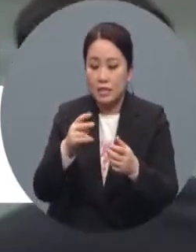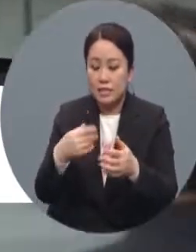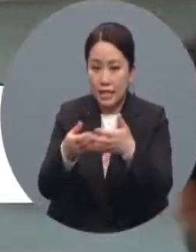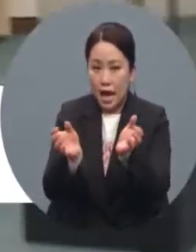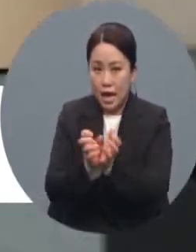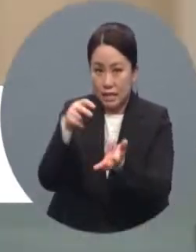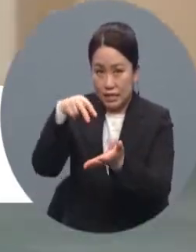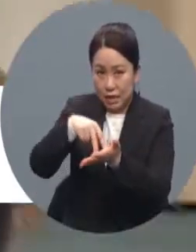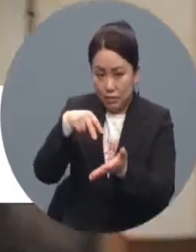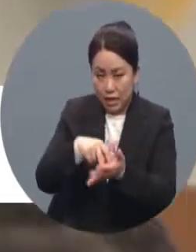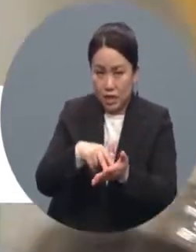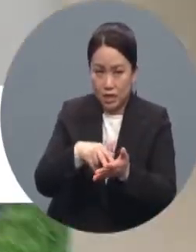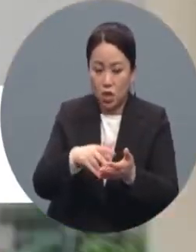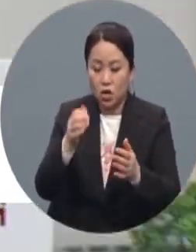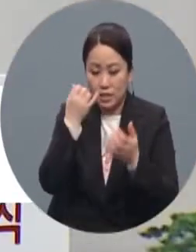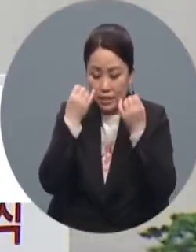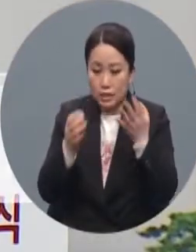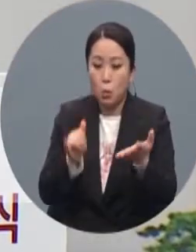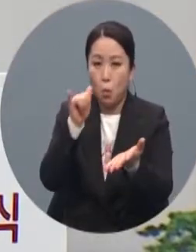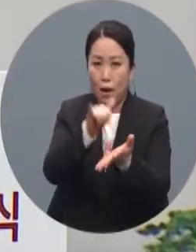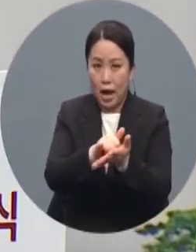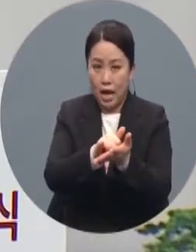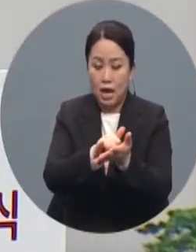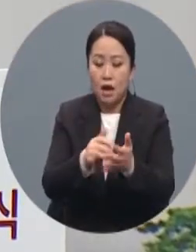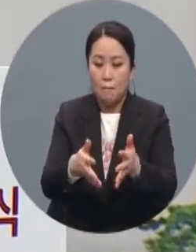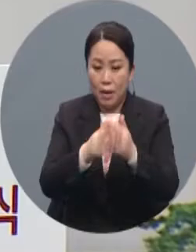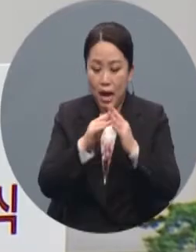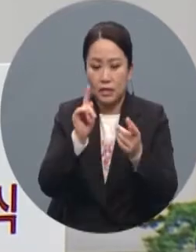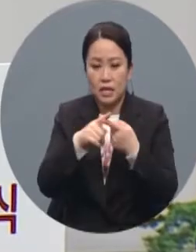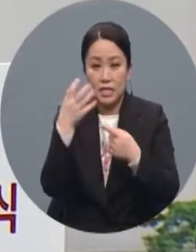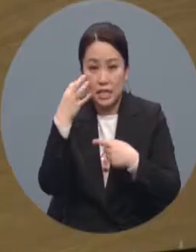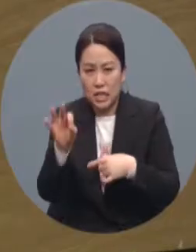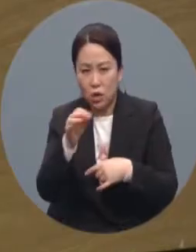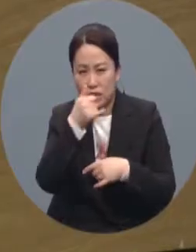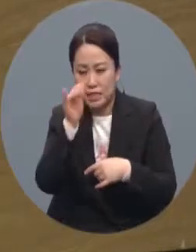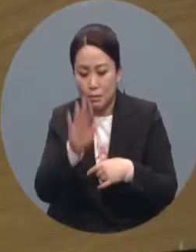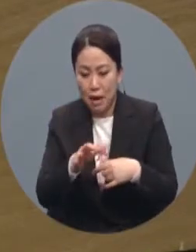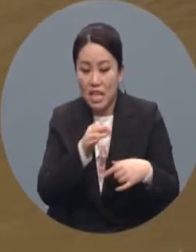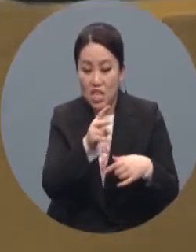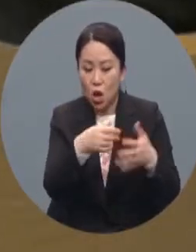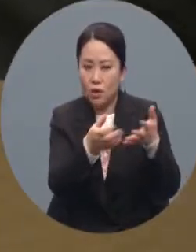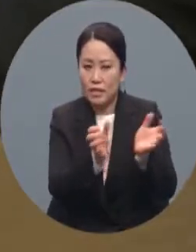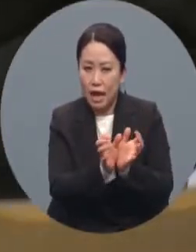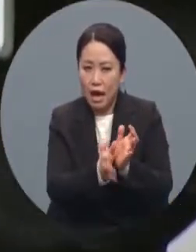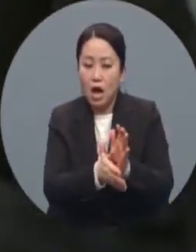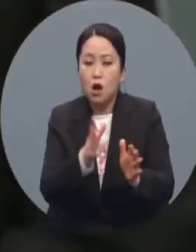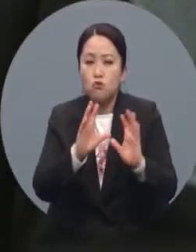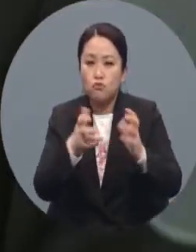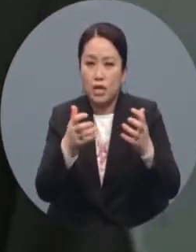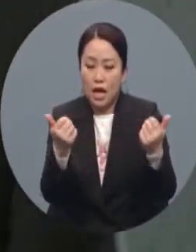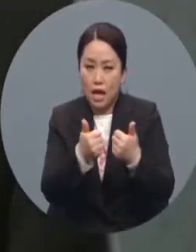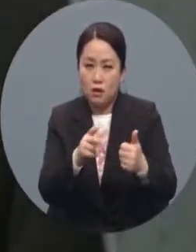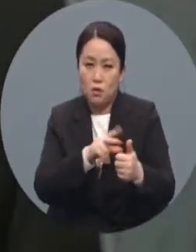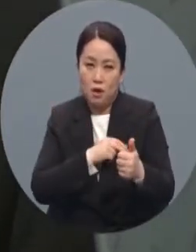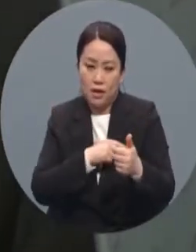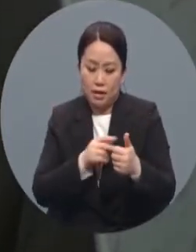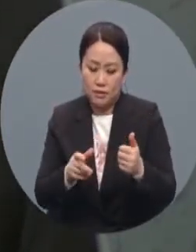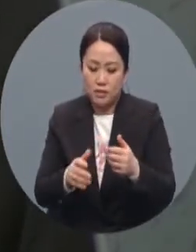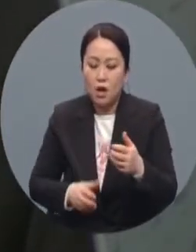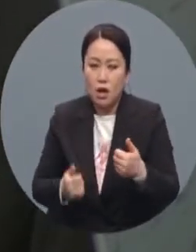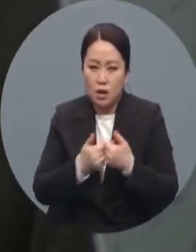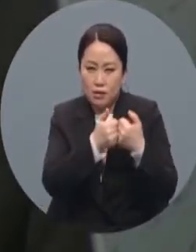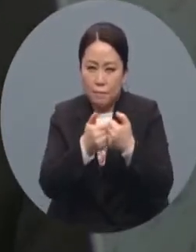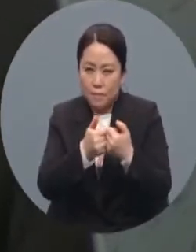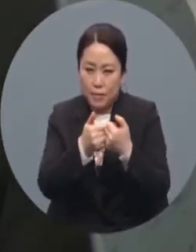건설을 찬성하긴 했지만 여당 지역 국회의원들과의 긴밀한 소통은 필수적입니다. 2030 부산 월드